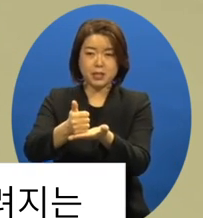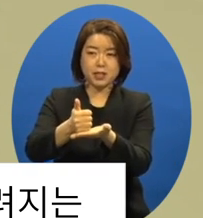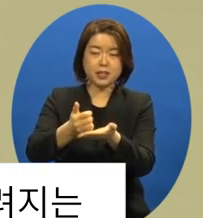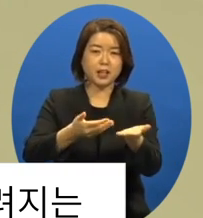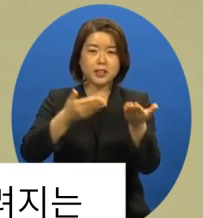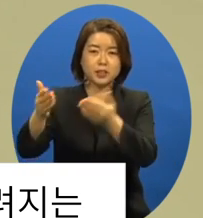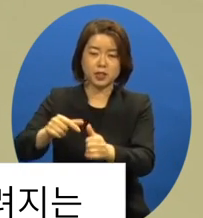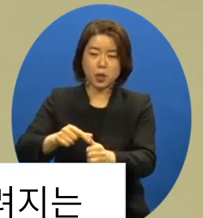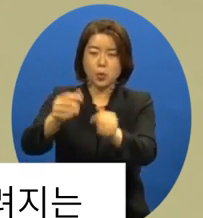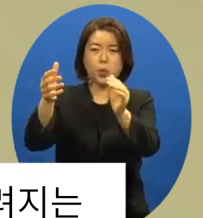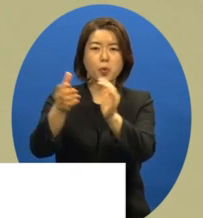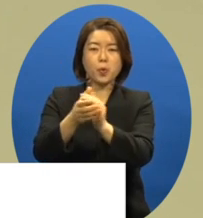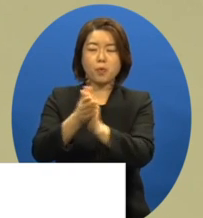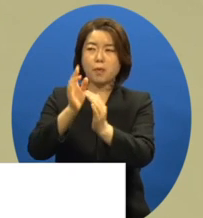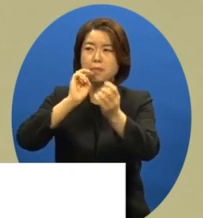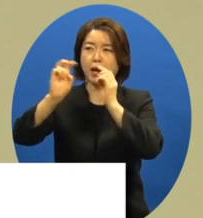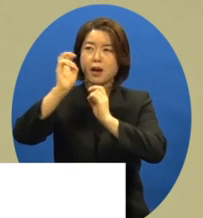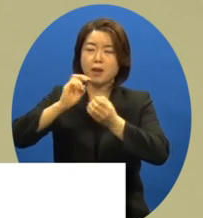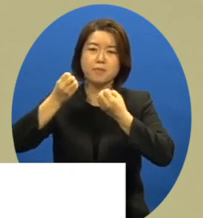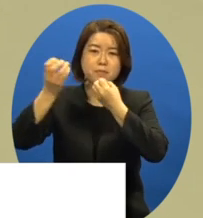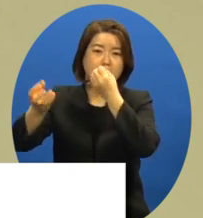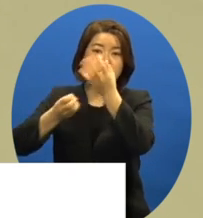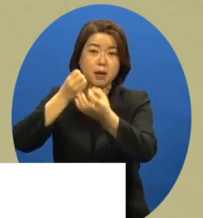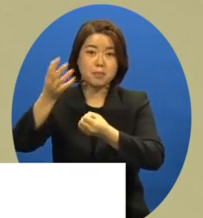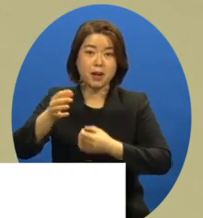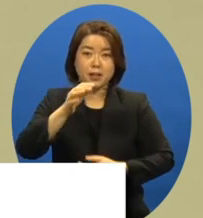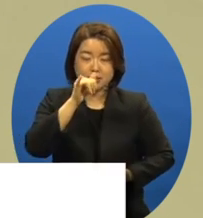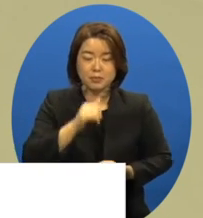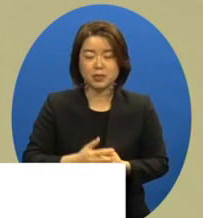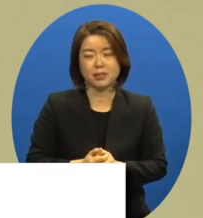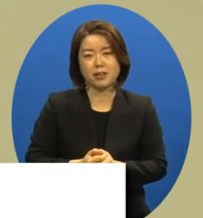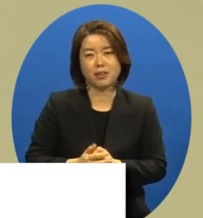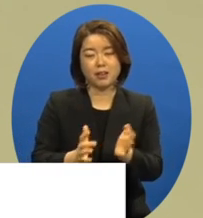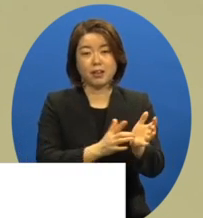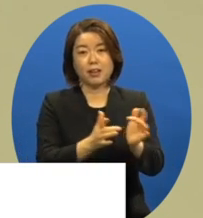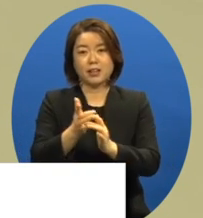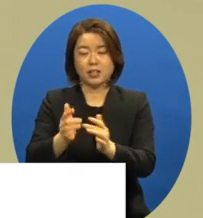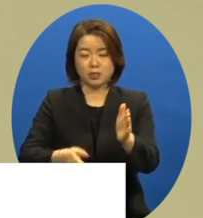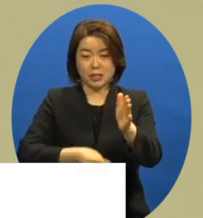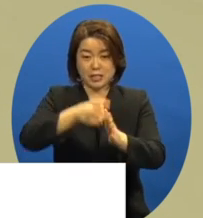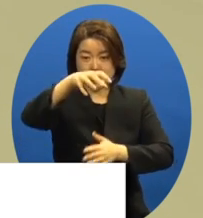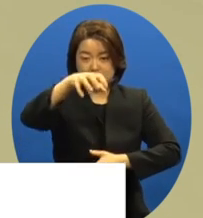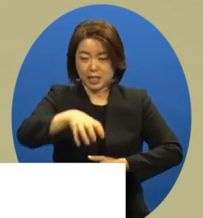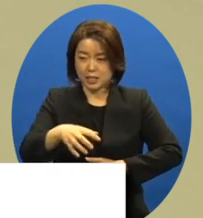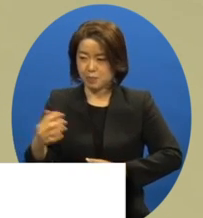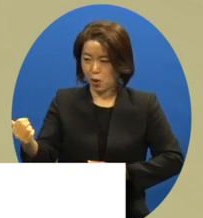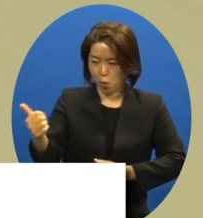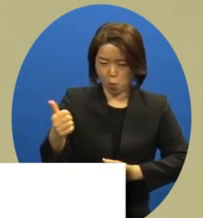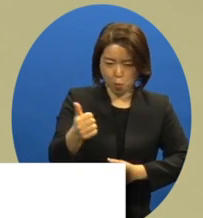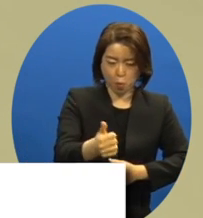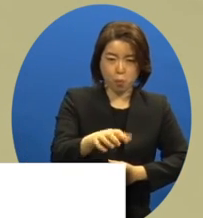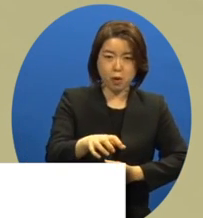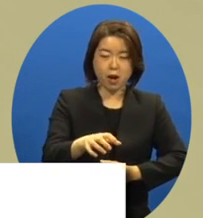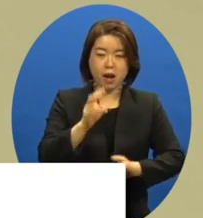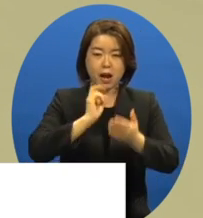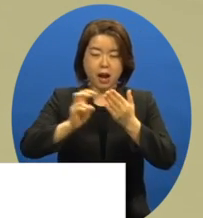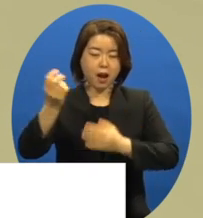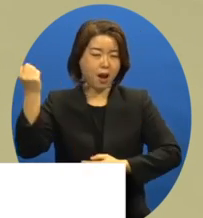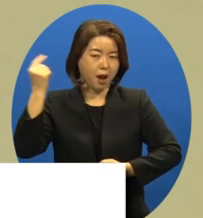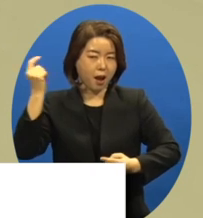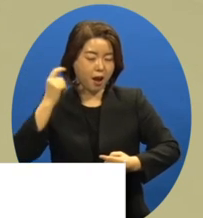찬양이 올려지는 예수님이 예루살렘에 입성할 때 그 찬양을 들으시면서 예루살렘에